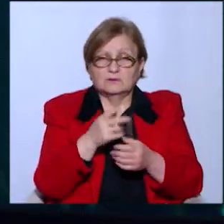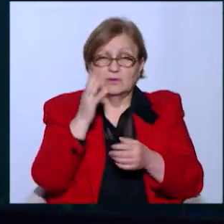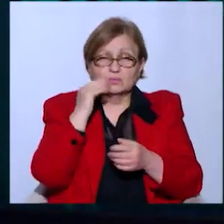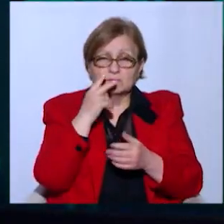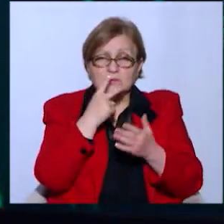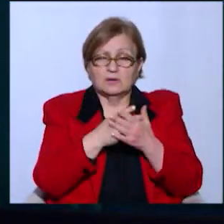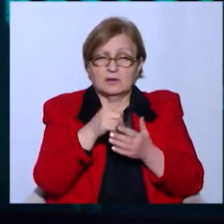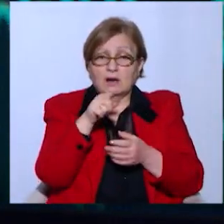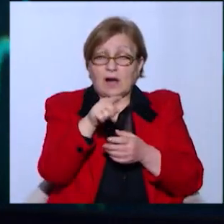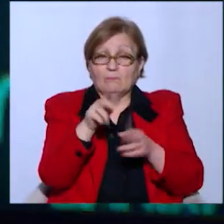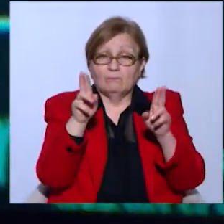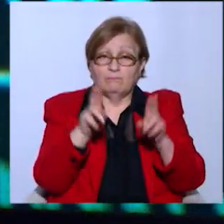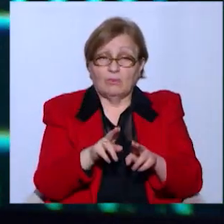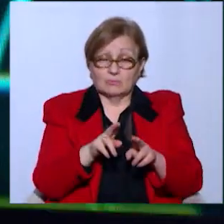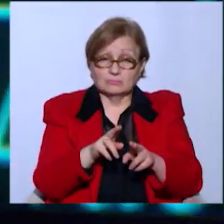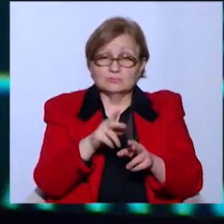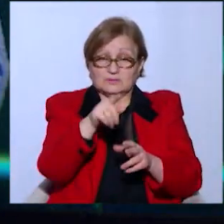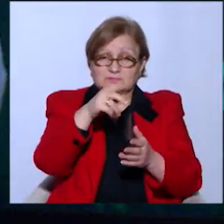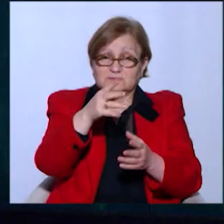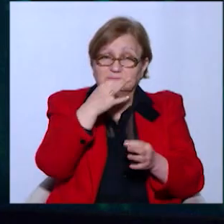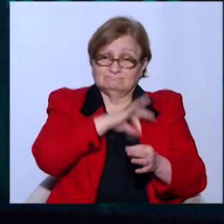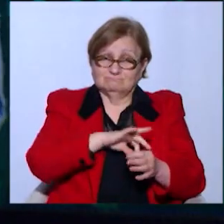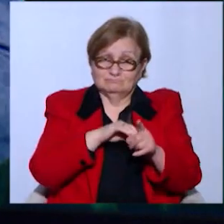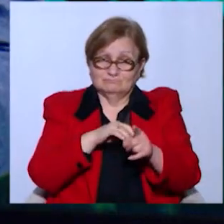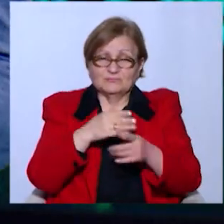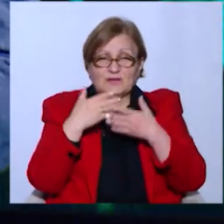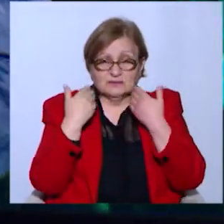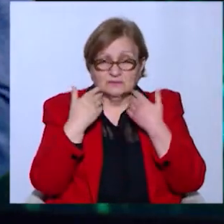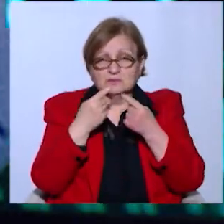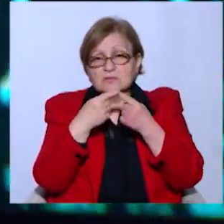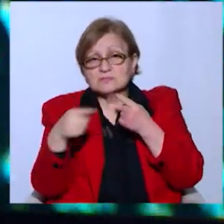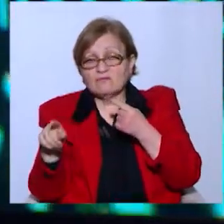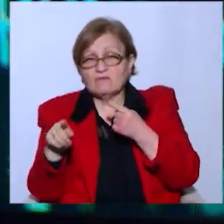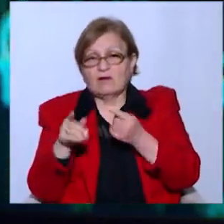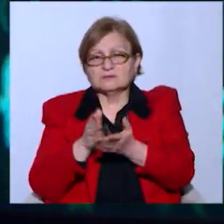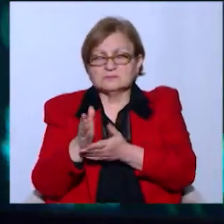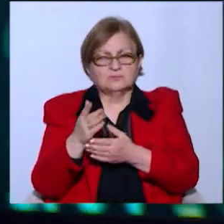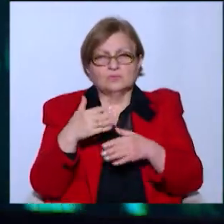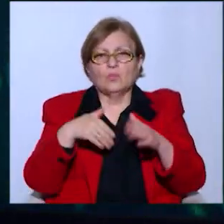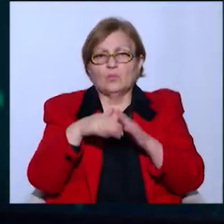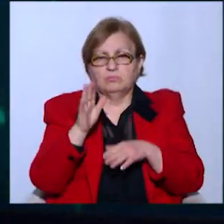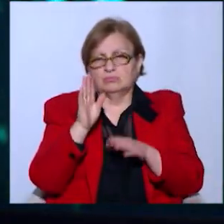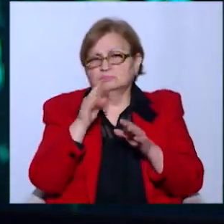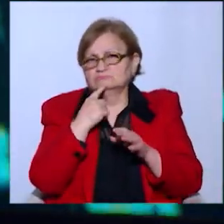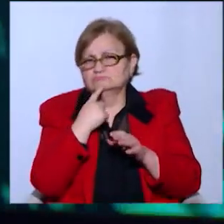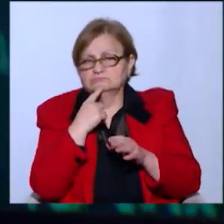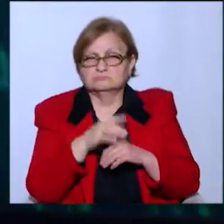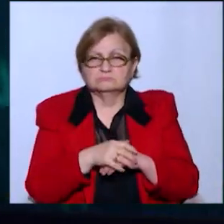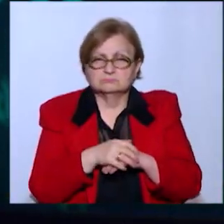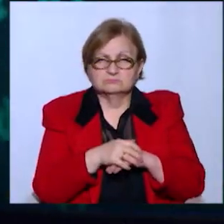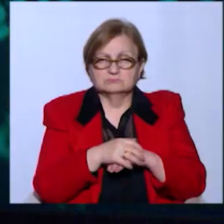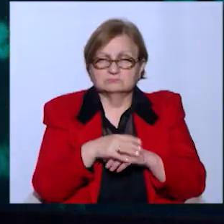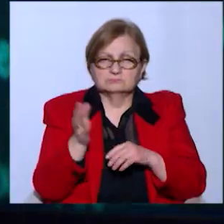როცა ამ ფორმულით ამოხსნი და სხვა შემთხვევაში ცოტა რთულად იქნებოდა საქმე.